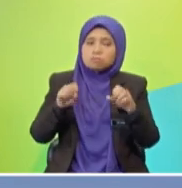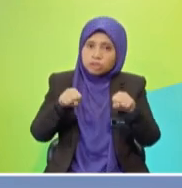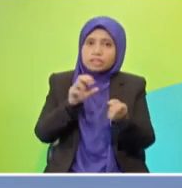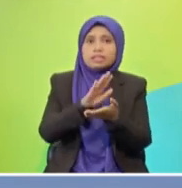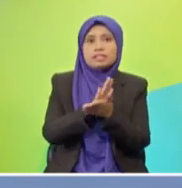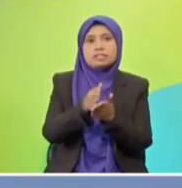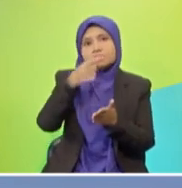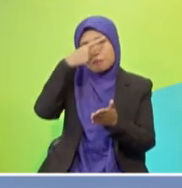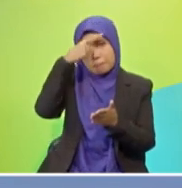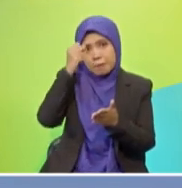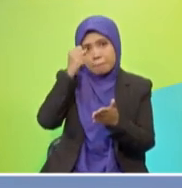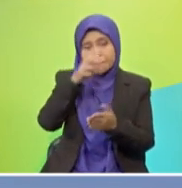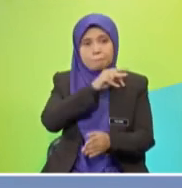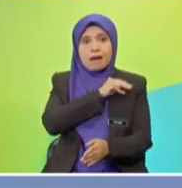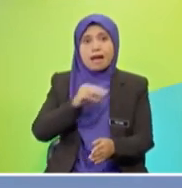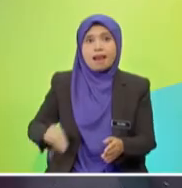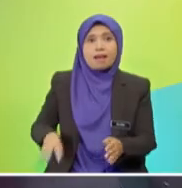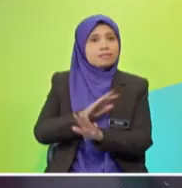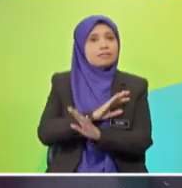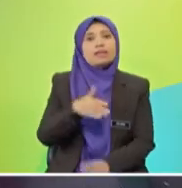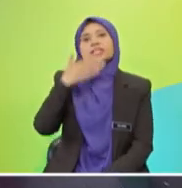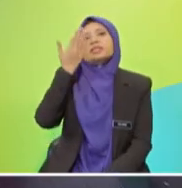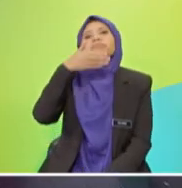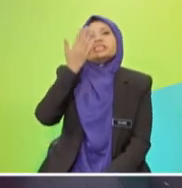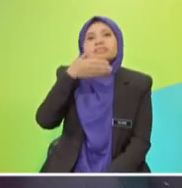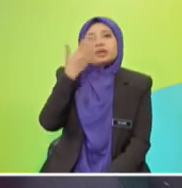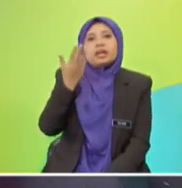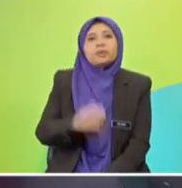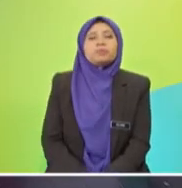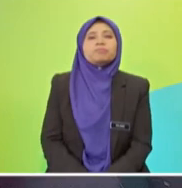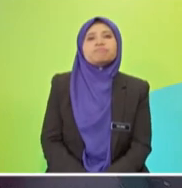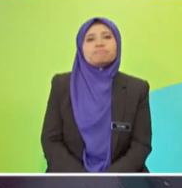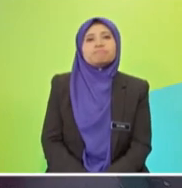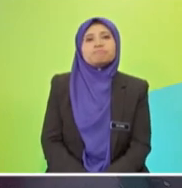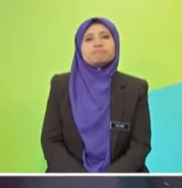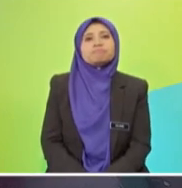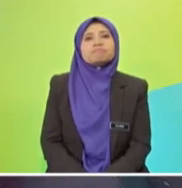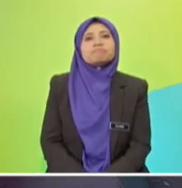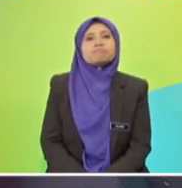karena Malang tidak berbau bakso